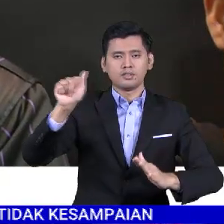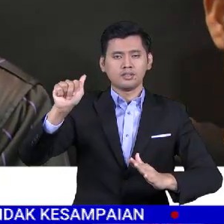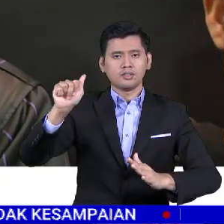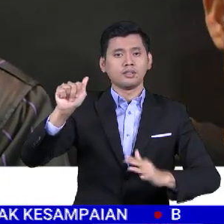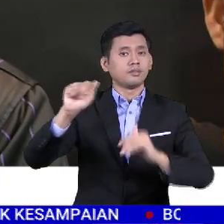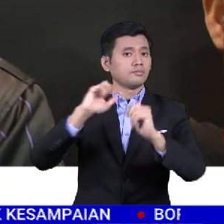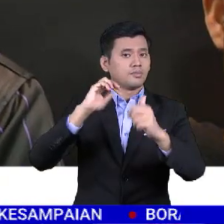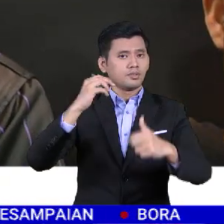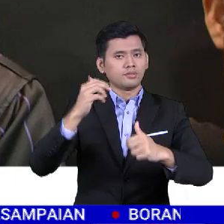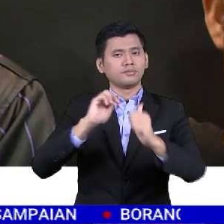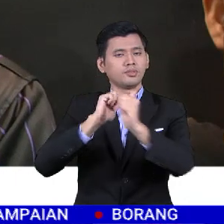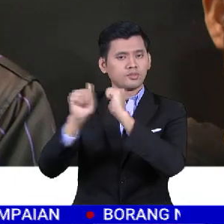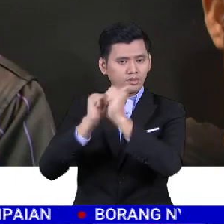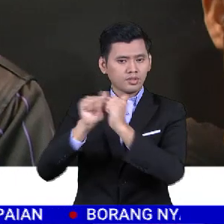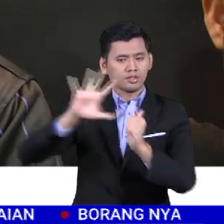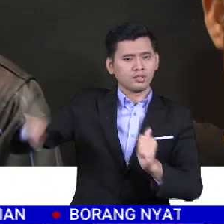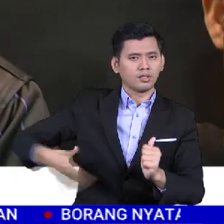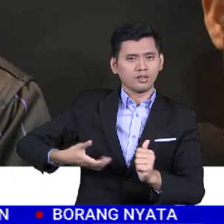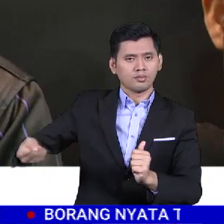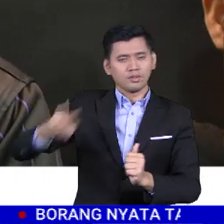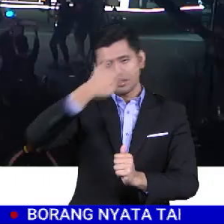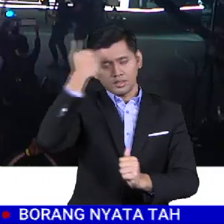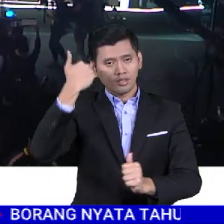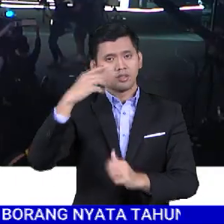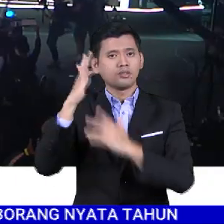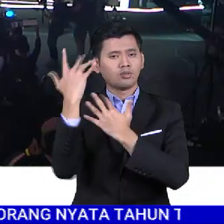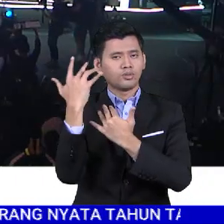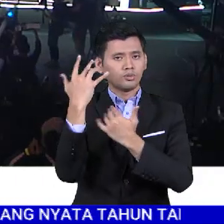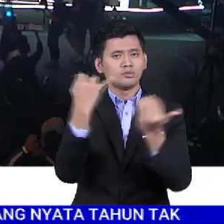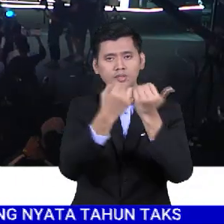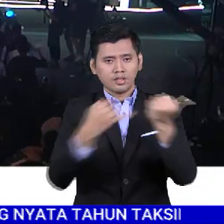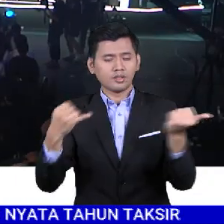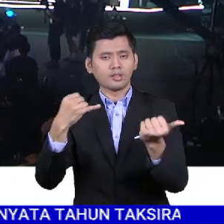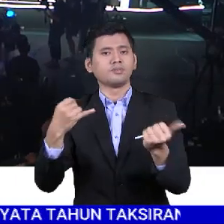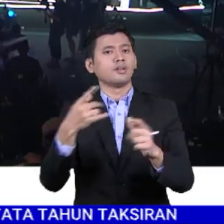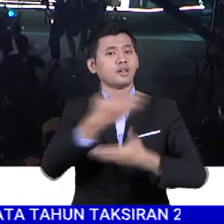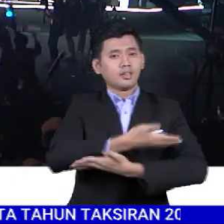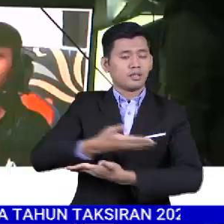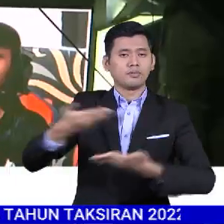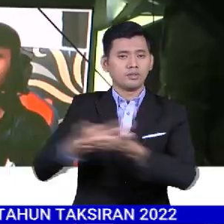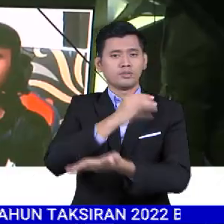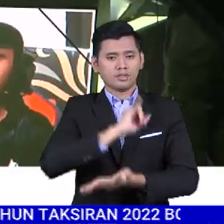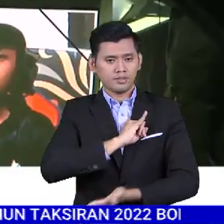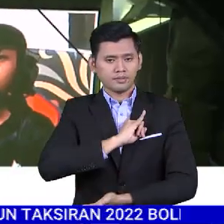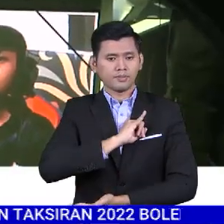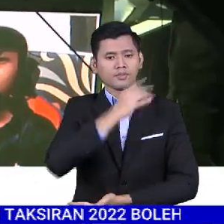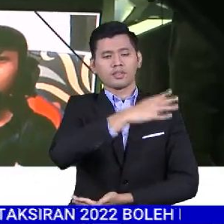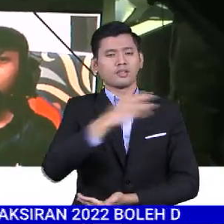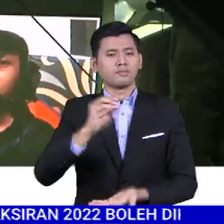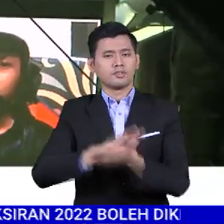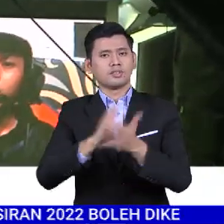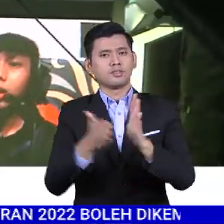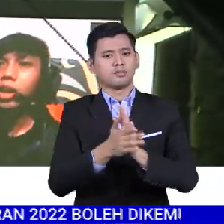disebabkan saya tengah menunggu due daripada wife saya. Di Kemboja nanti, peranan Hazim sebagai